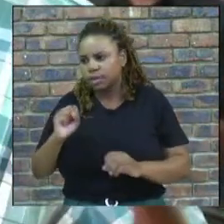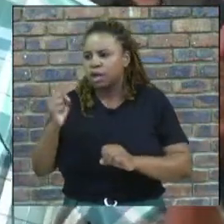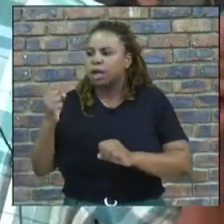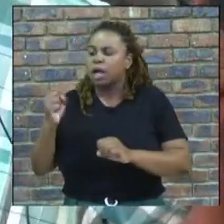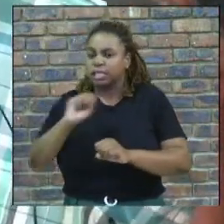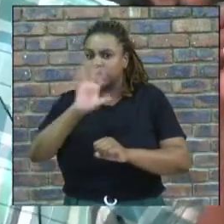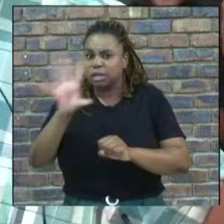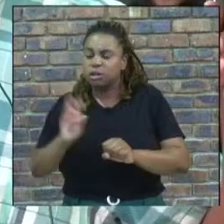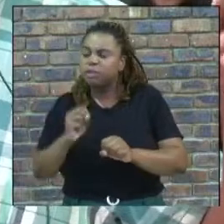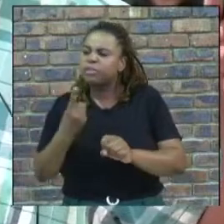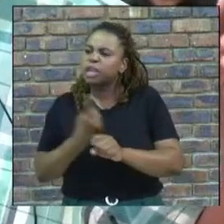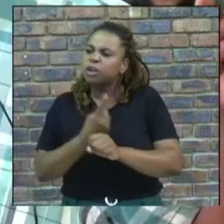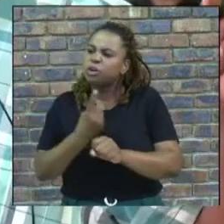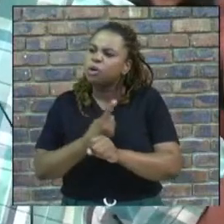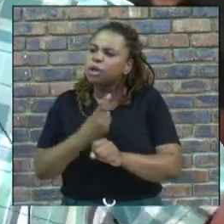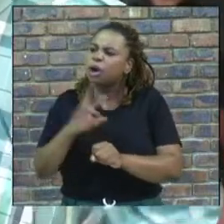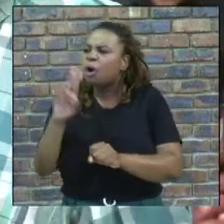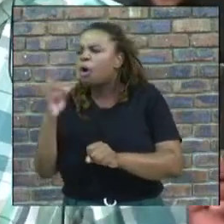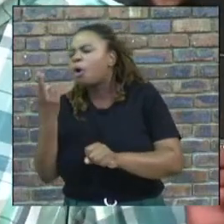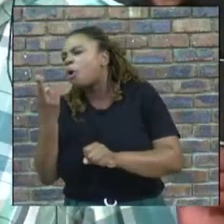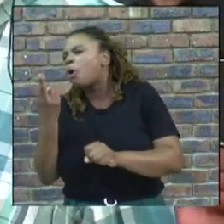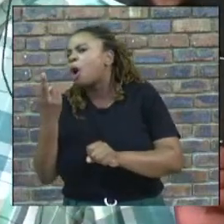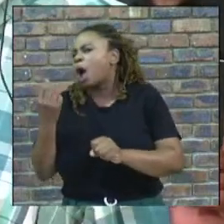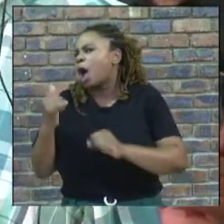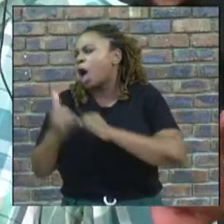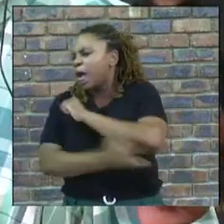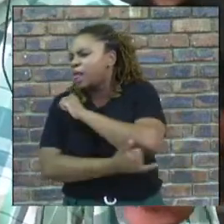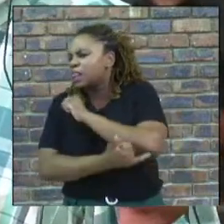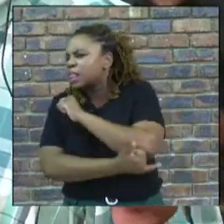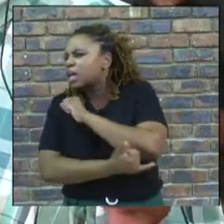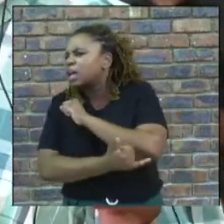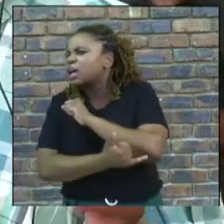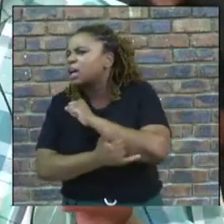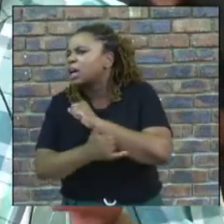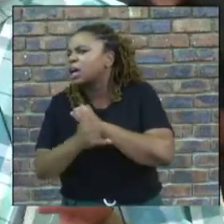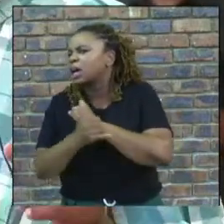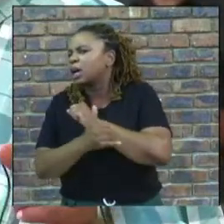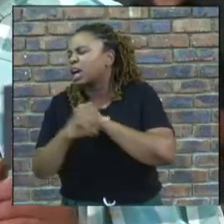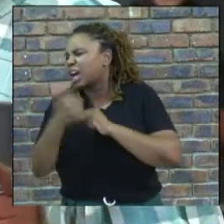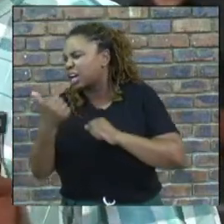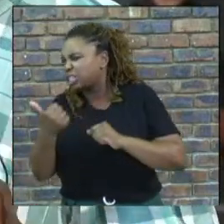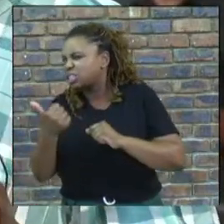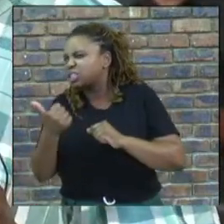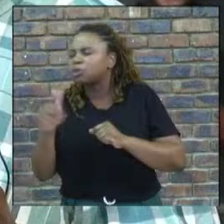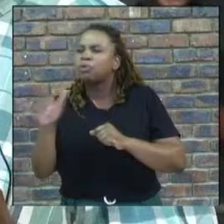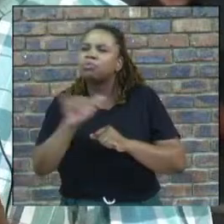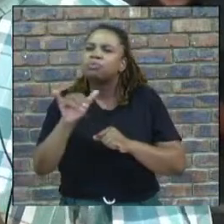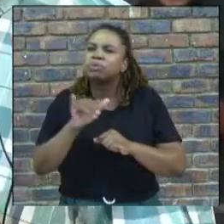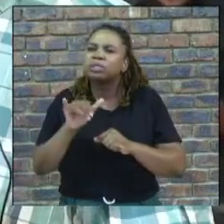izokunikela nabantu abavela ngaphandle na mbuzo wokuthoma loyo.